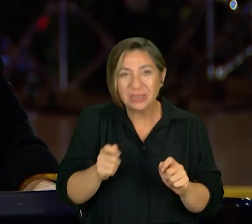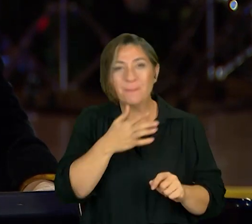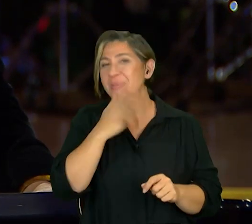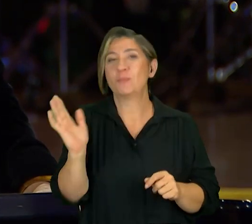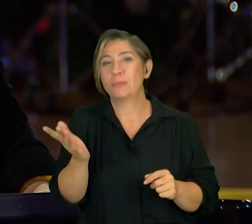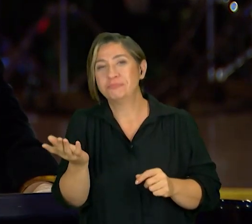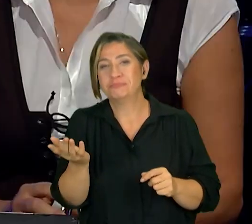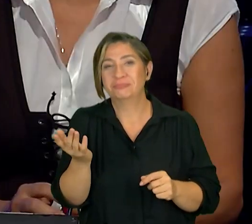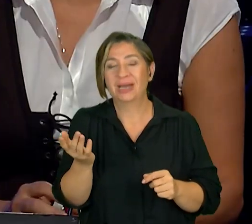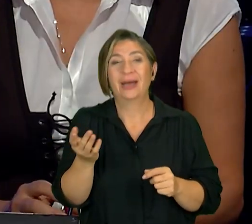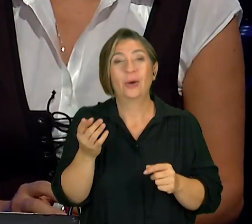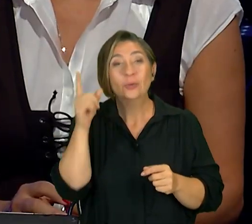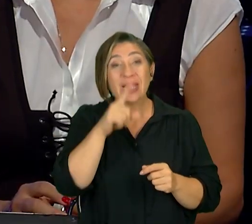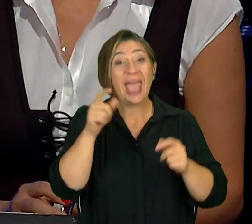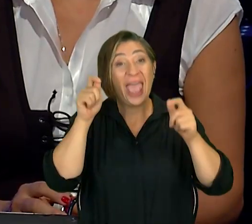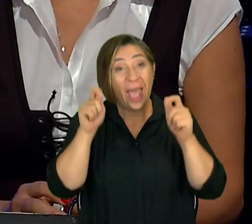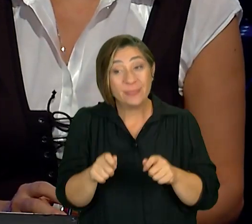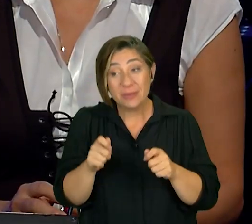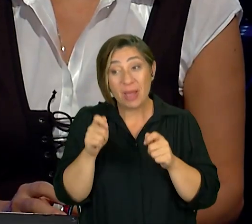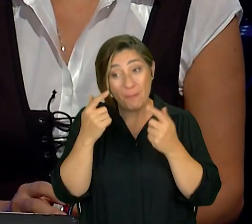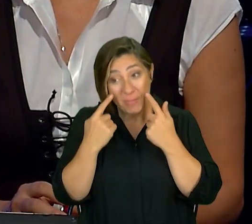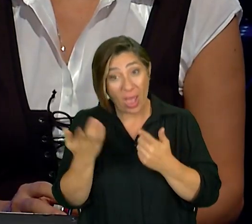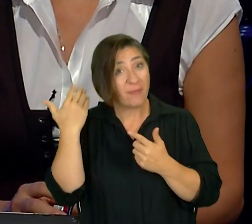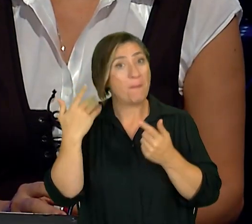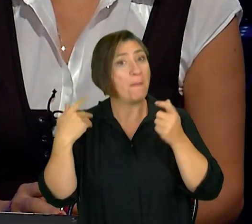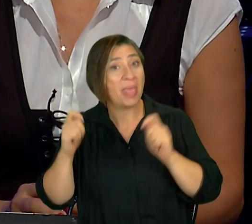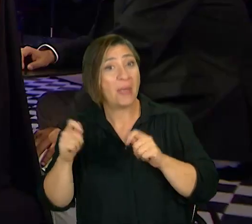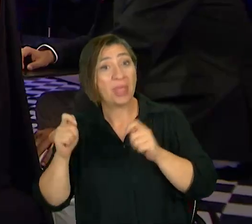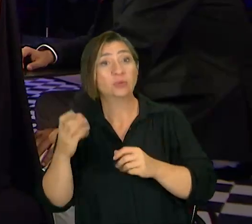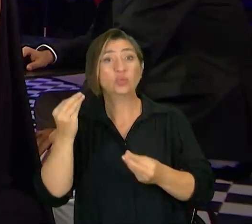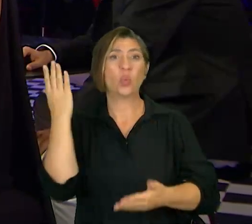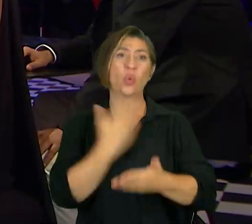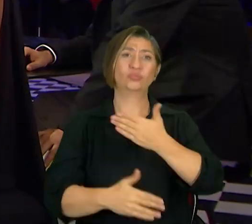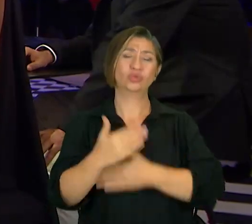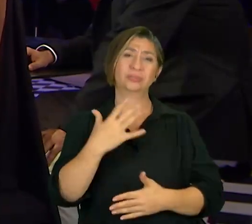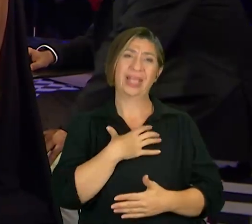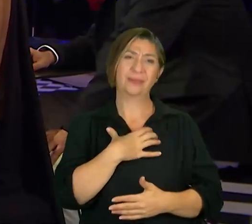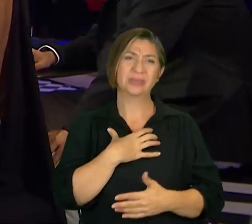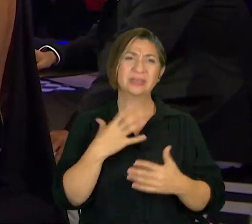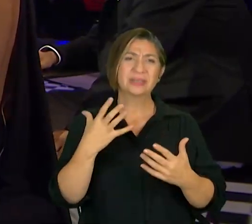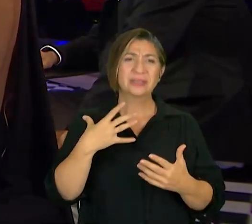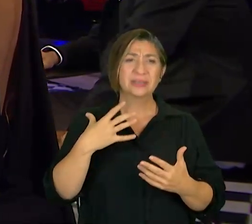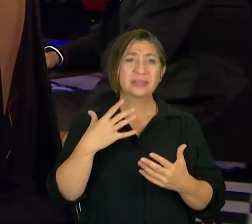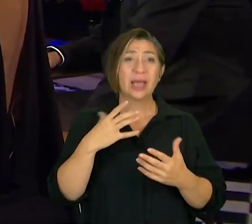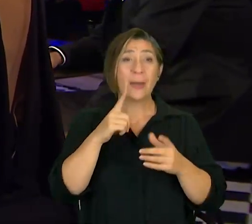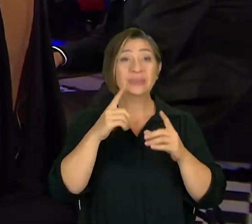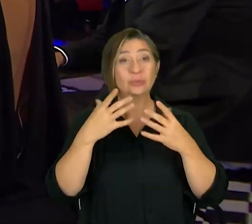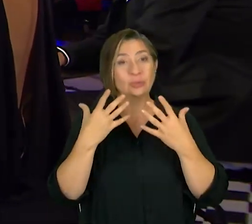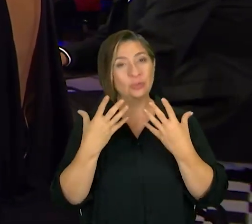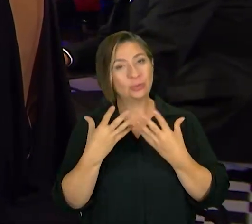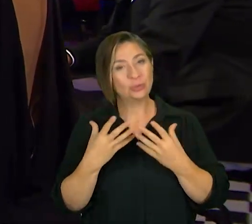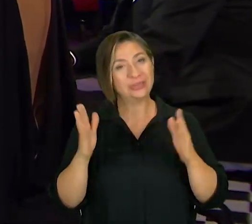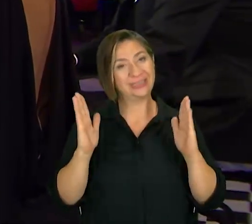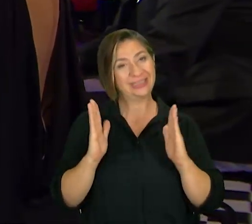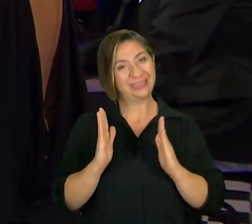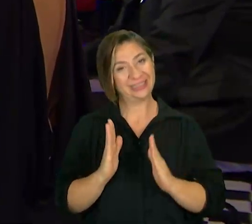kendimi. Ve hani yaptıklarıma bakıyorum. Hakikaten çok yormuşum kendimi. Aşırı yormuşum. Ama senin süzülebildiğin zamanlar vardı